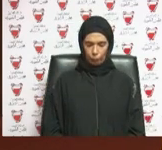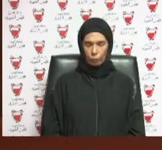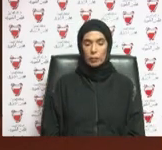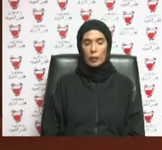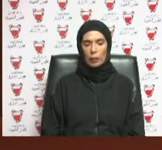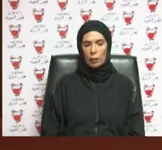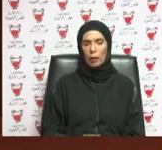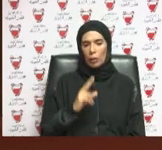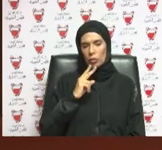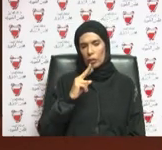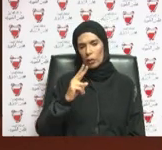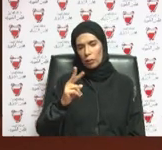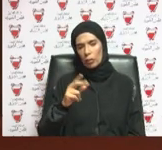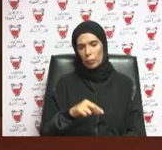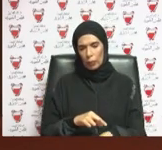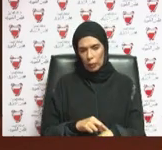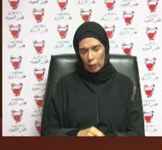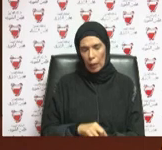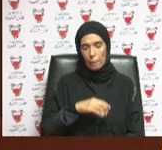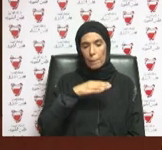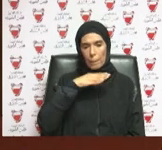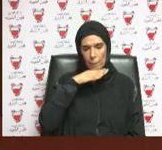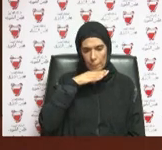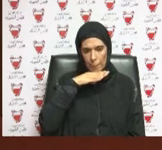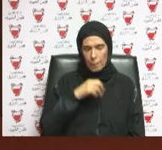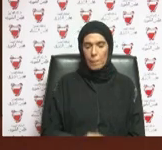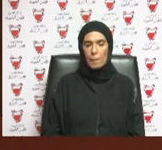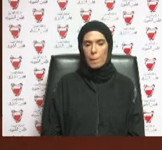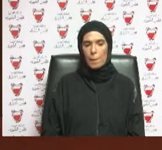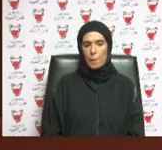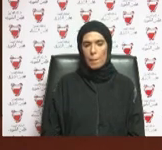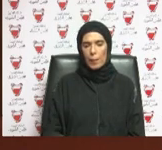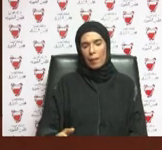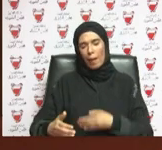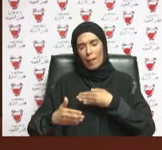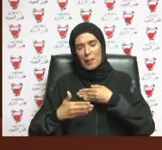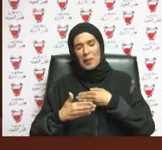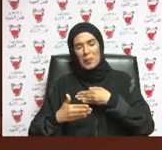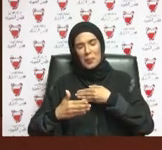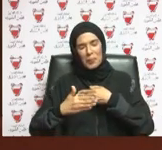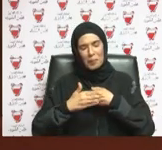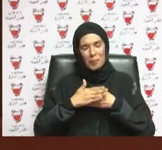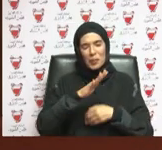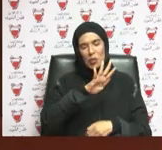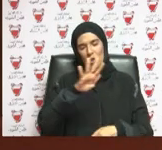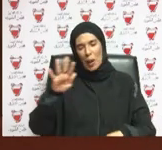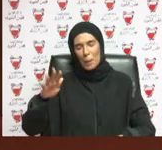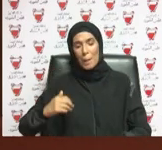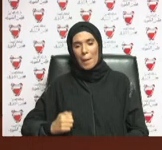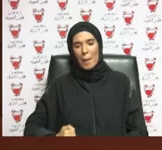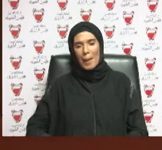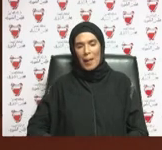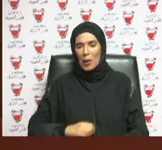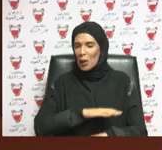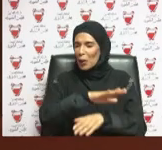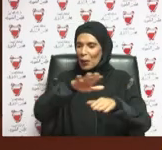فإذا تحدثنا عن الإنسان والأب فإننا نجده قريبا من شعبه، حبيبا